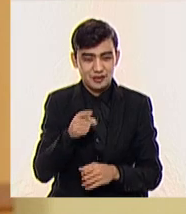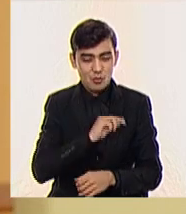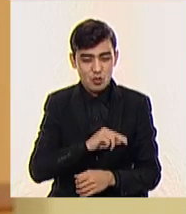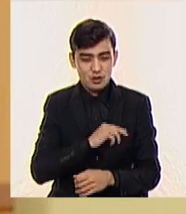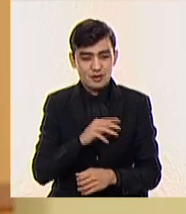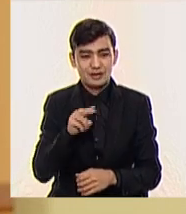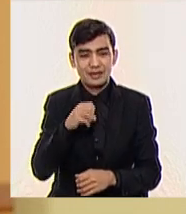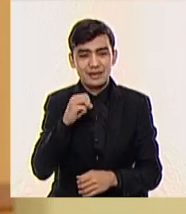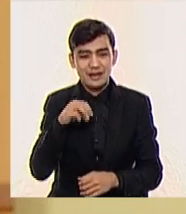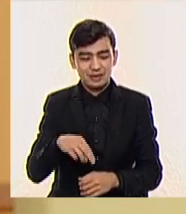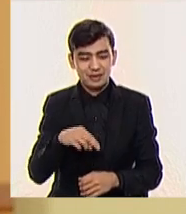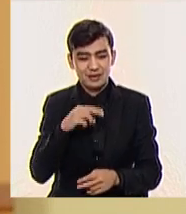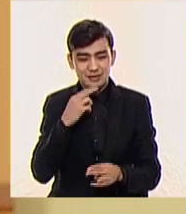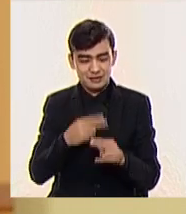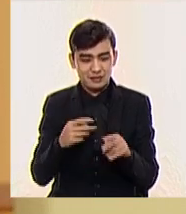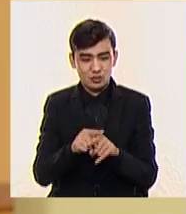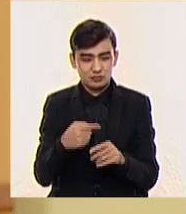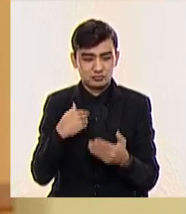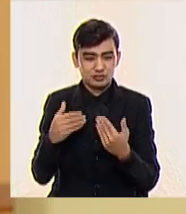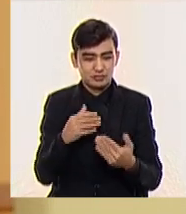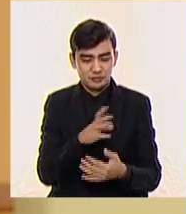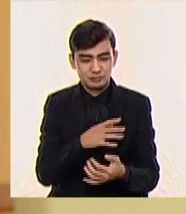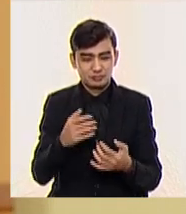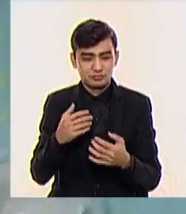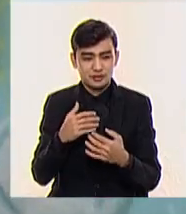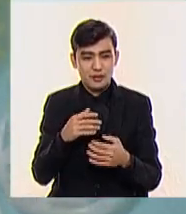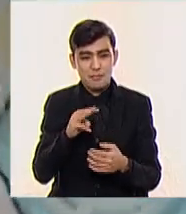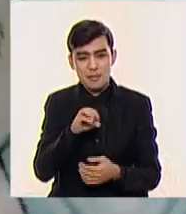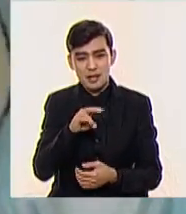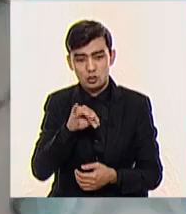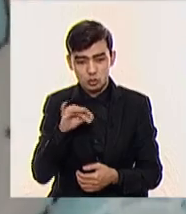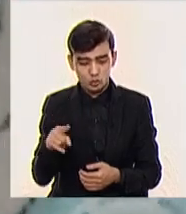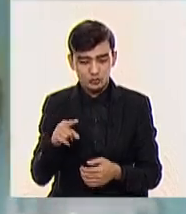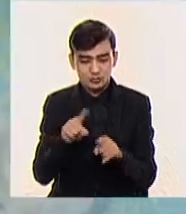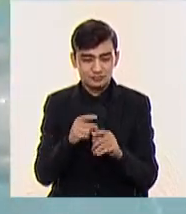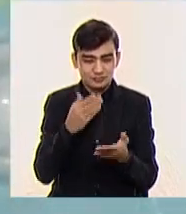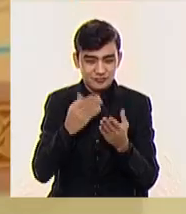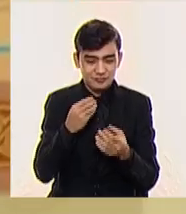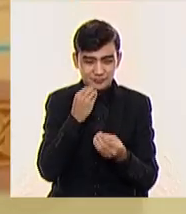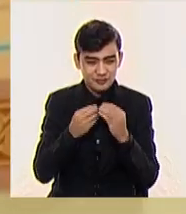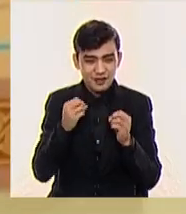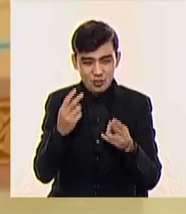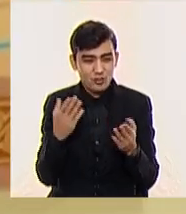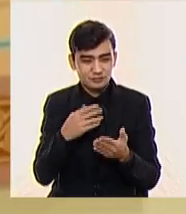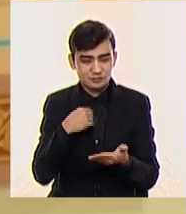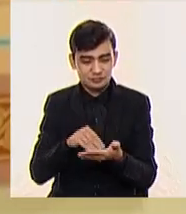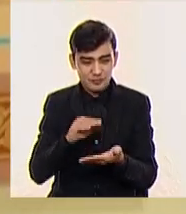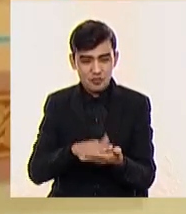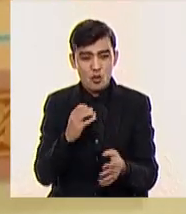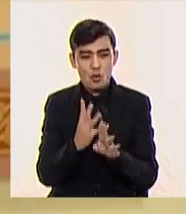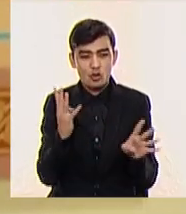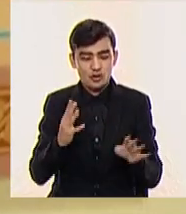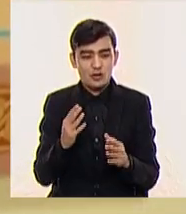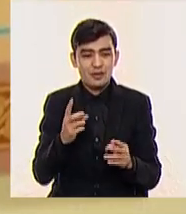диетсестрой аутсорсинговой компании ИП «Данила» мы составляем меню. Очередь на жилье у нас поставили всех